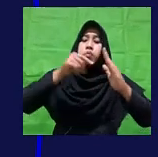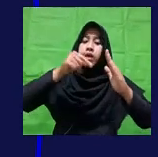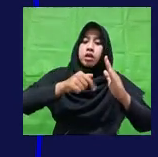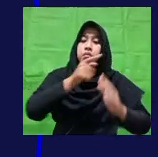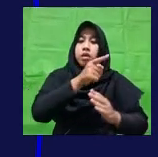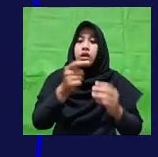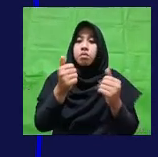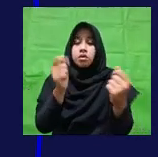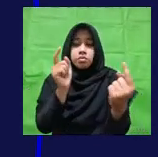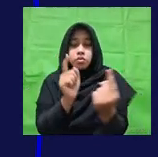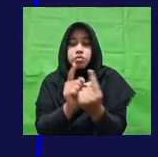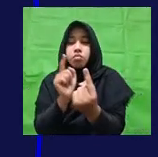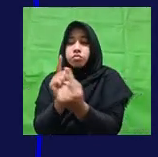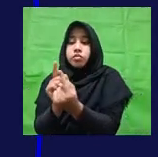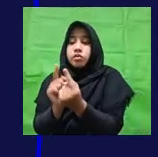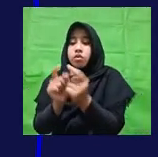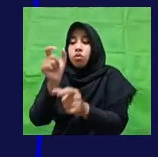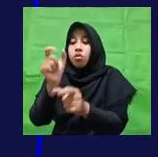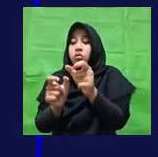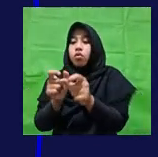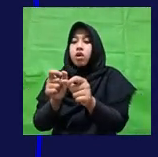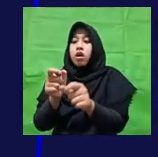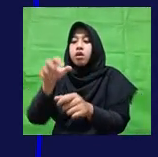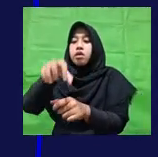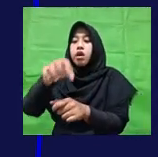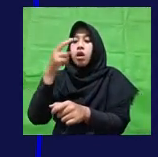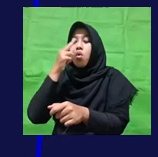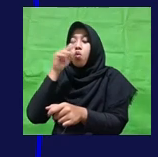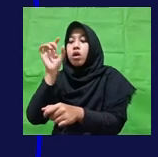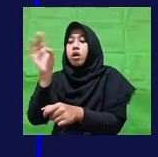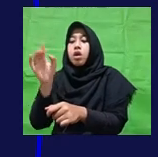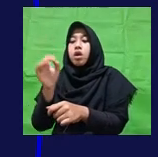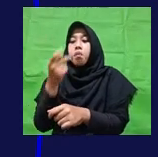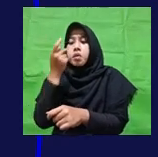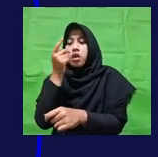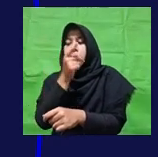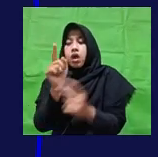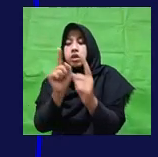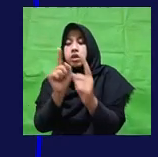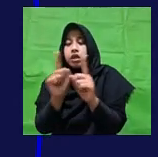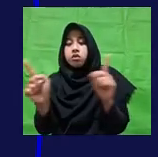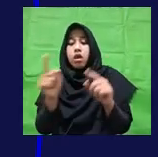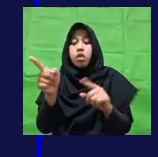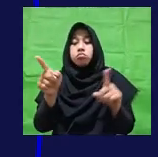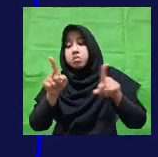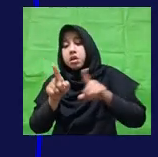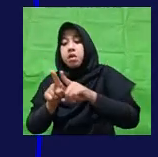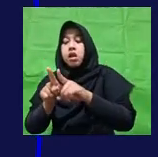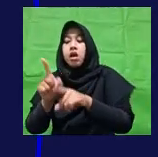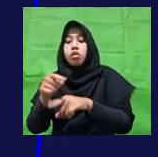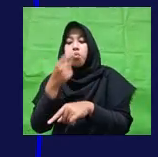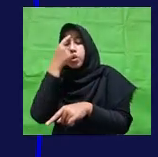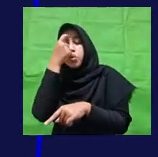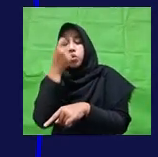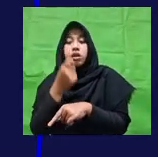dengan orang-orang dari belahan pulau lainnya yang menjaga mereka secara jarak jauh, atau minimal menemani atau juga mempedulikan apa yang